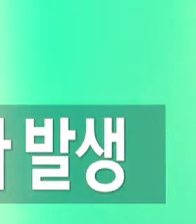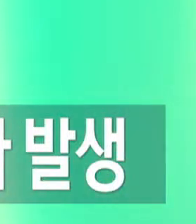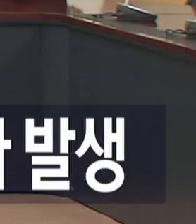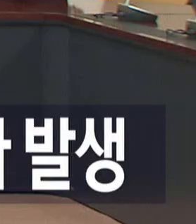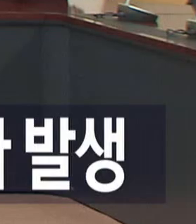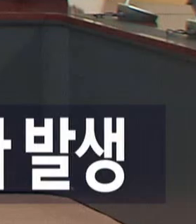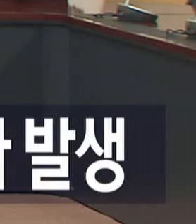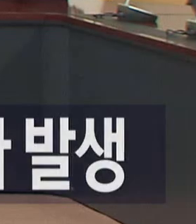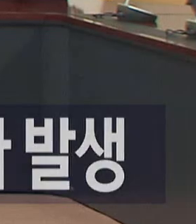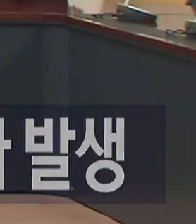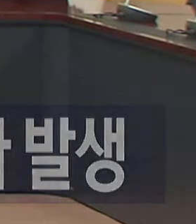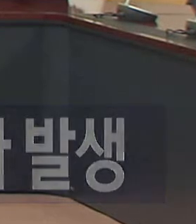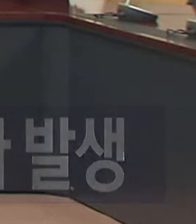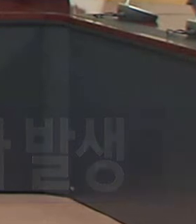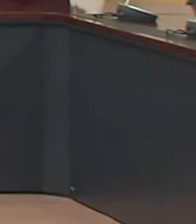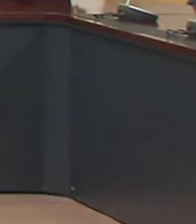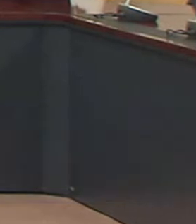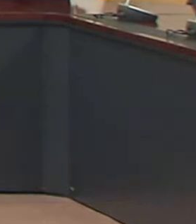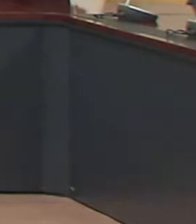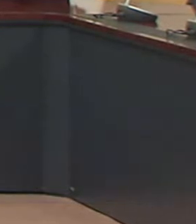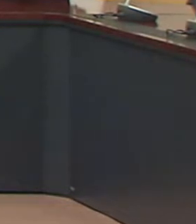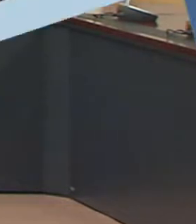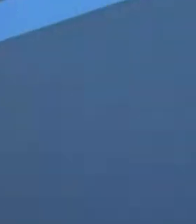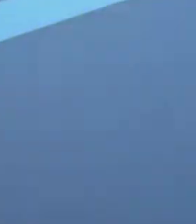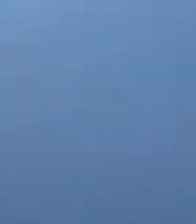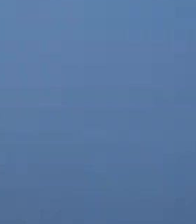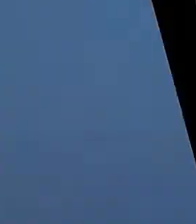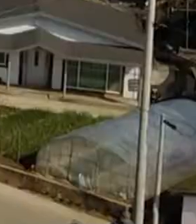통해 며느리가 감염된 것으로 추정되고 있습니다.